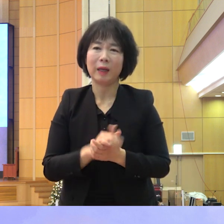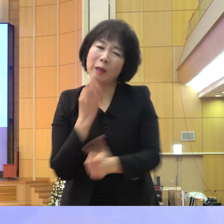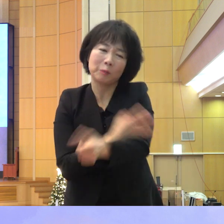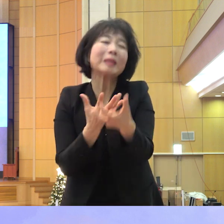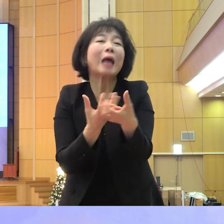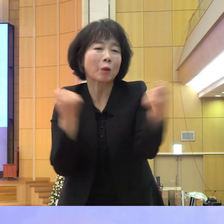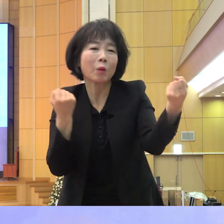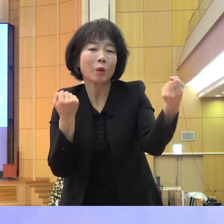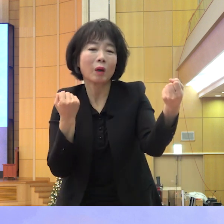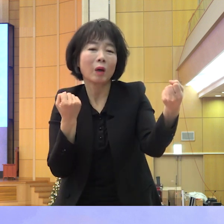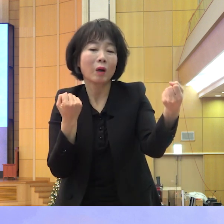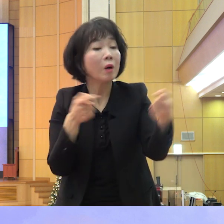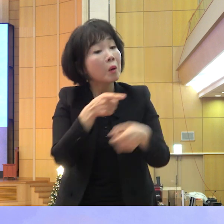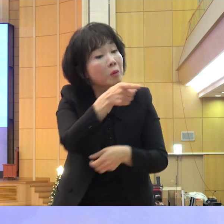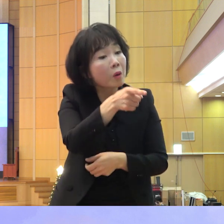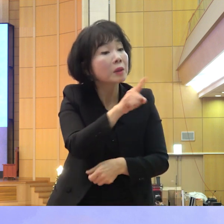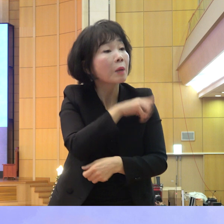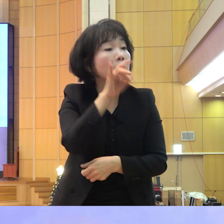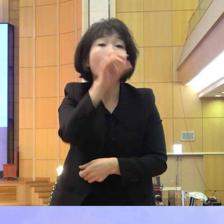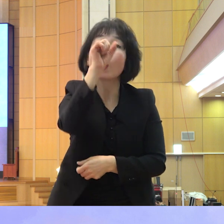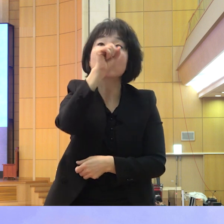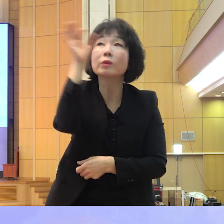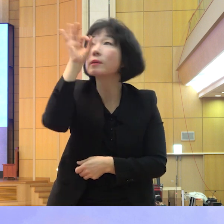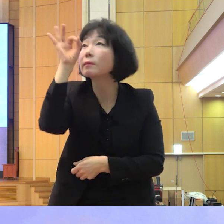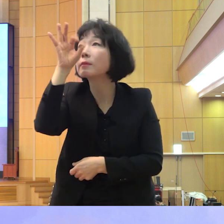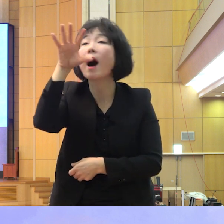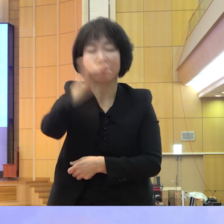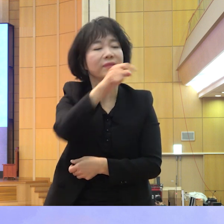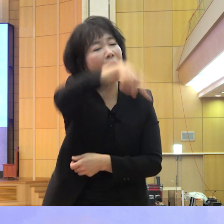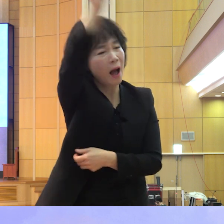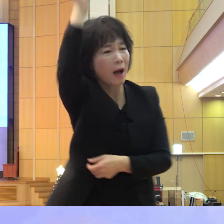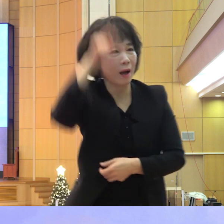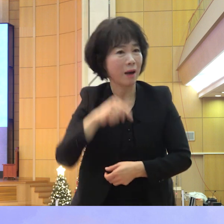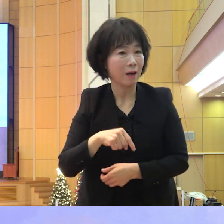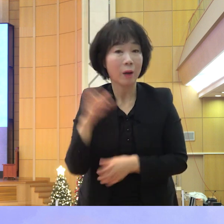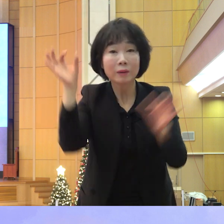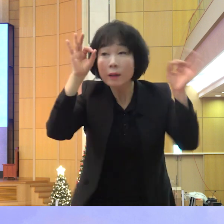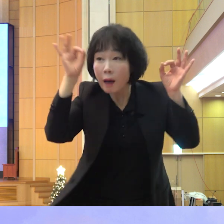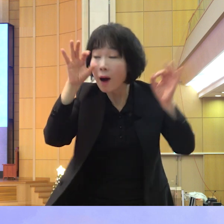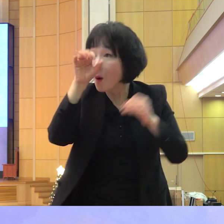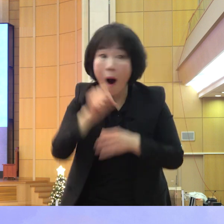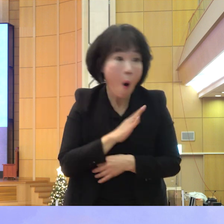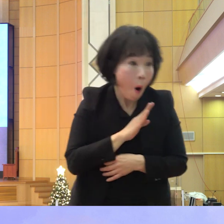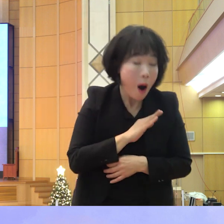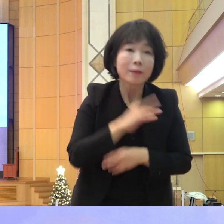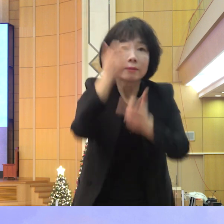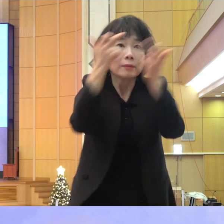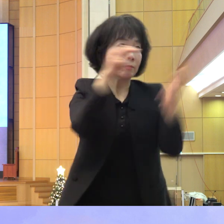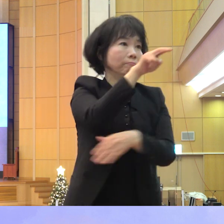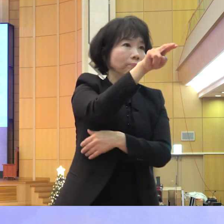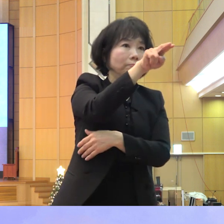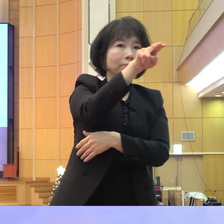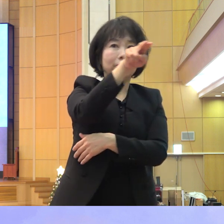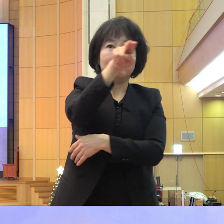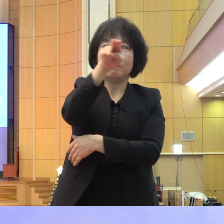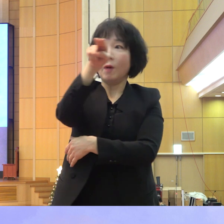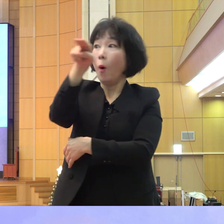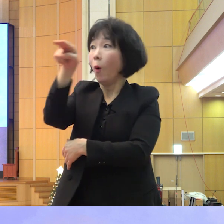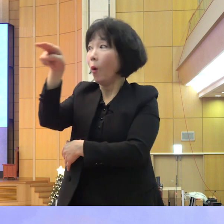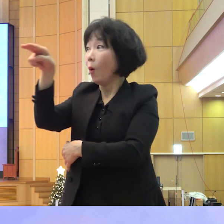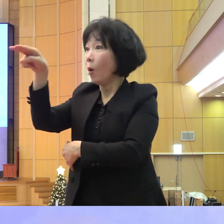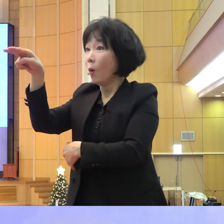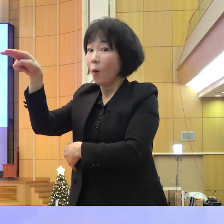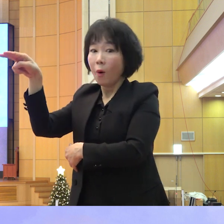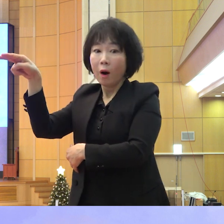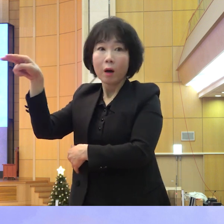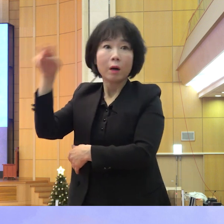살자. 너 좋은 데를 네가 택해. 너가 좋은 걸 택해. 그랬더니 롯이 탁